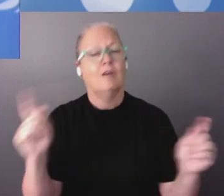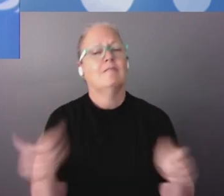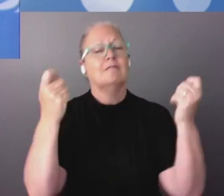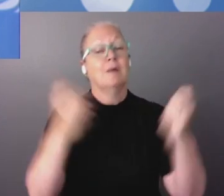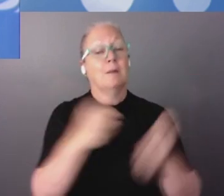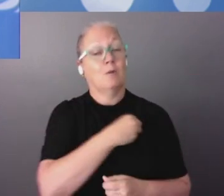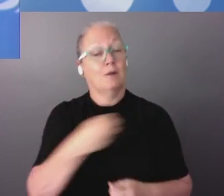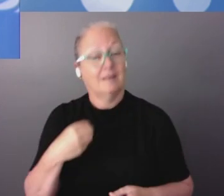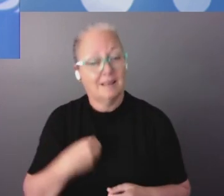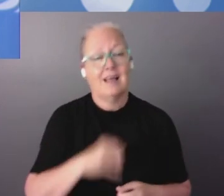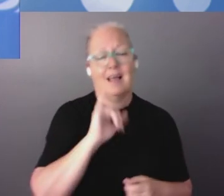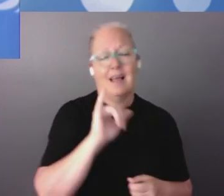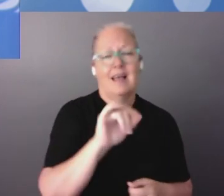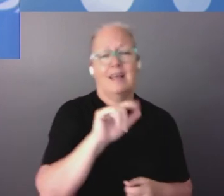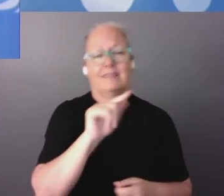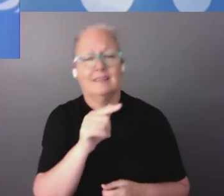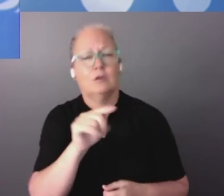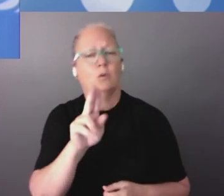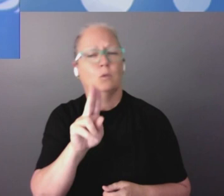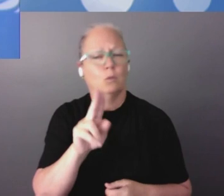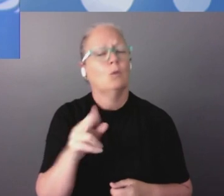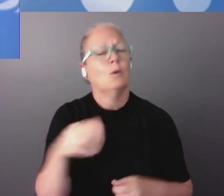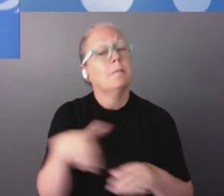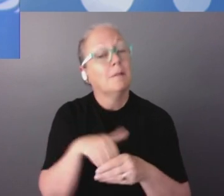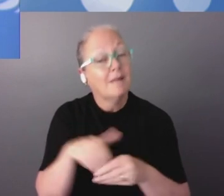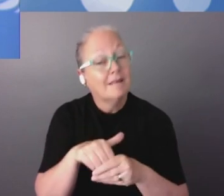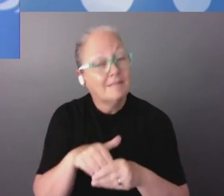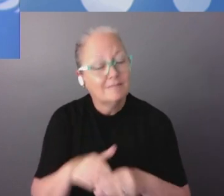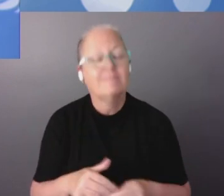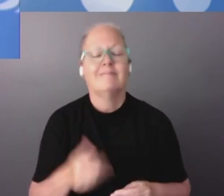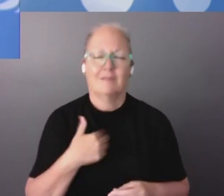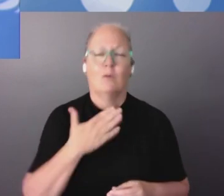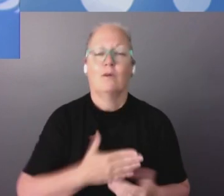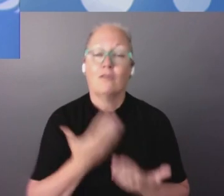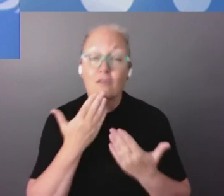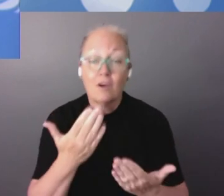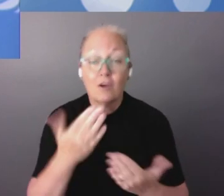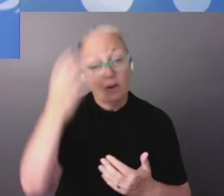меня особое значение в связи с моими польскими корнями. Это также